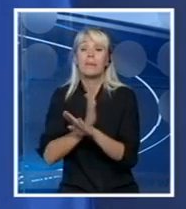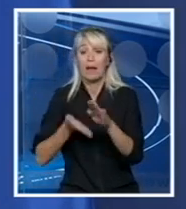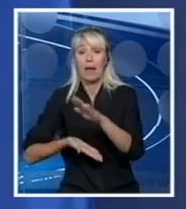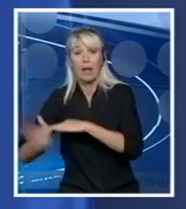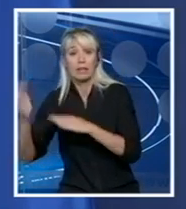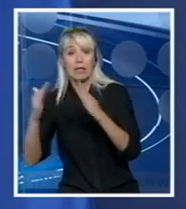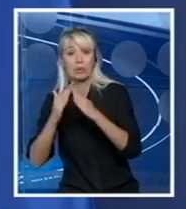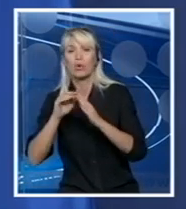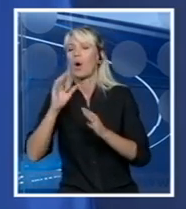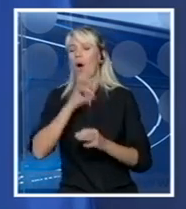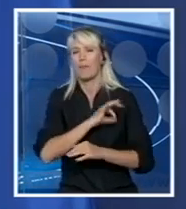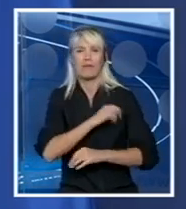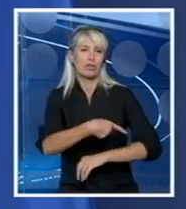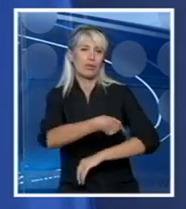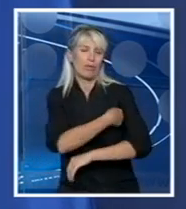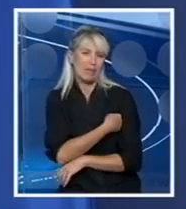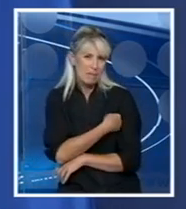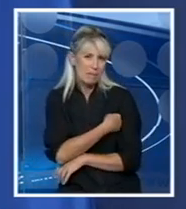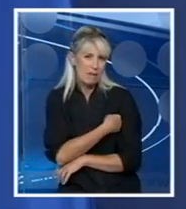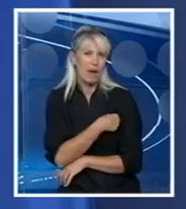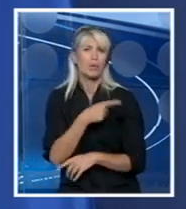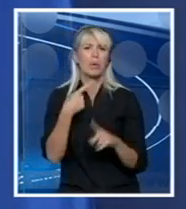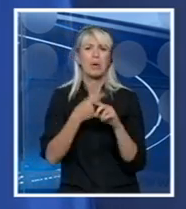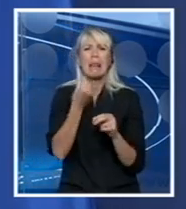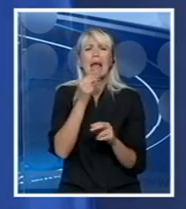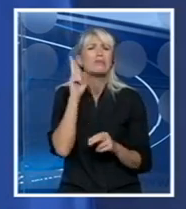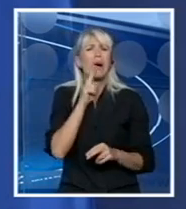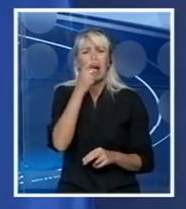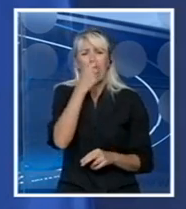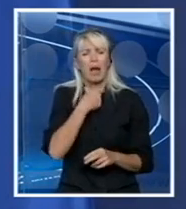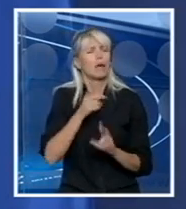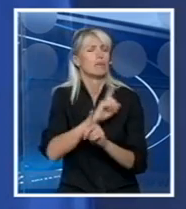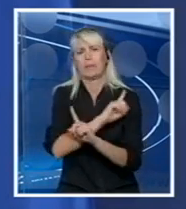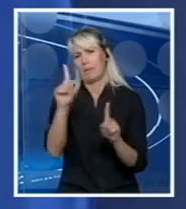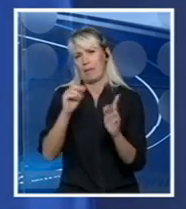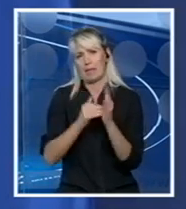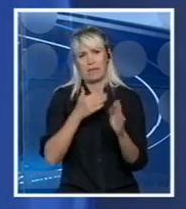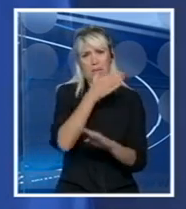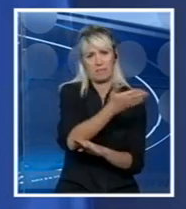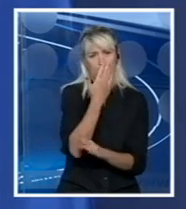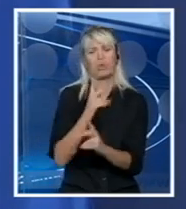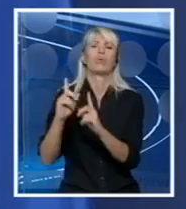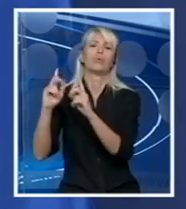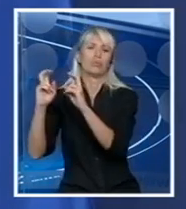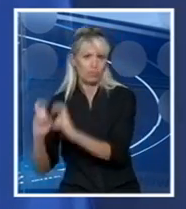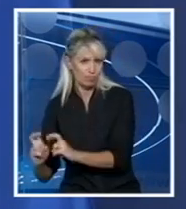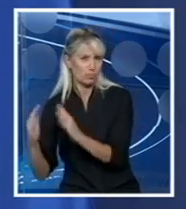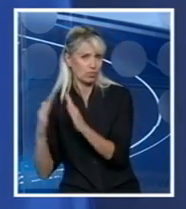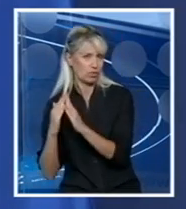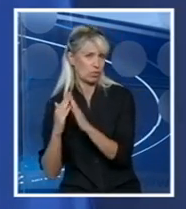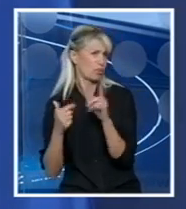znacima respiratorne infekcije da ne šalje u školu. To je prva saradnja, najosnovnija. Kada